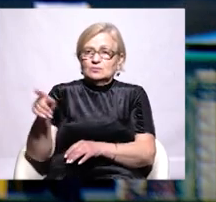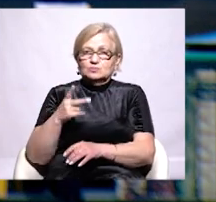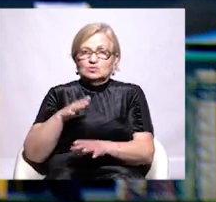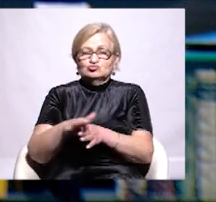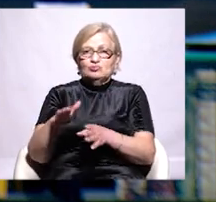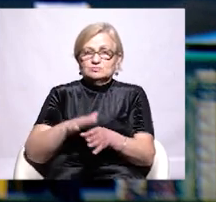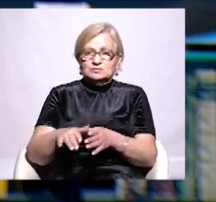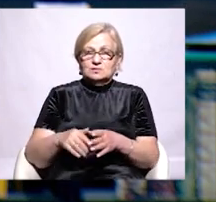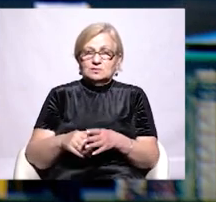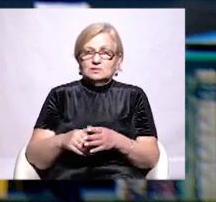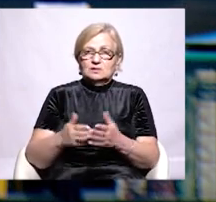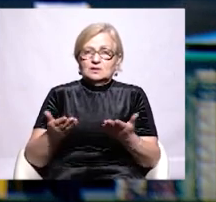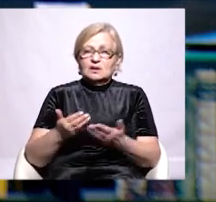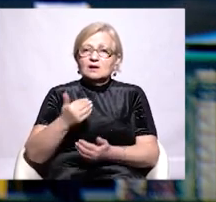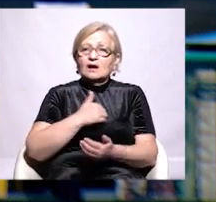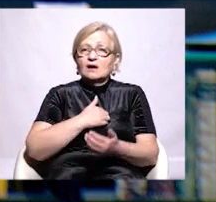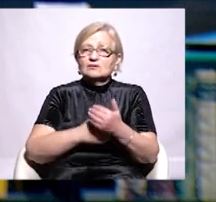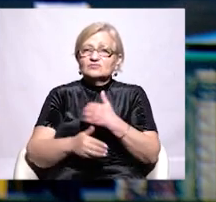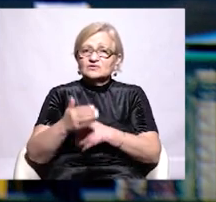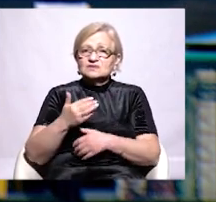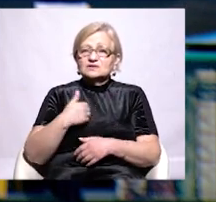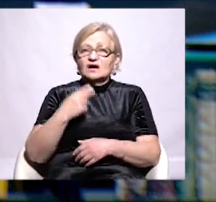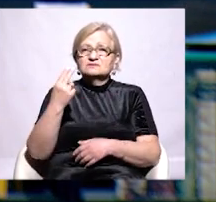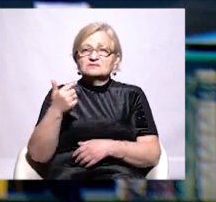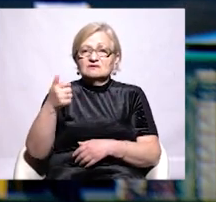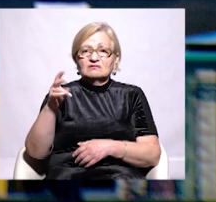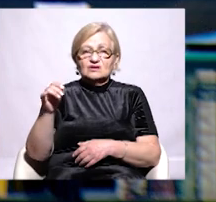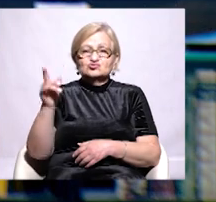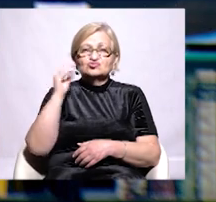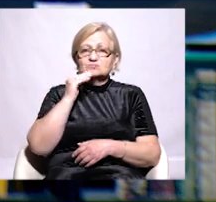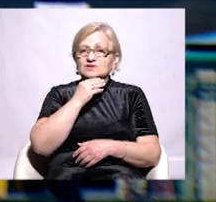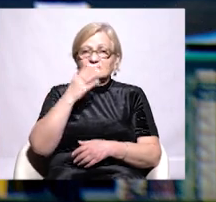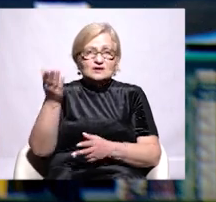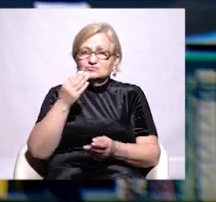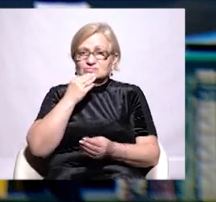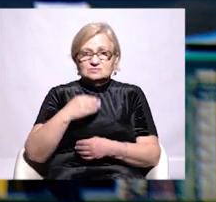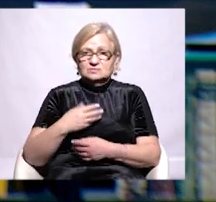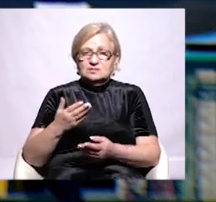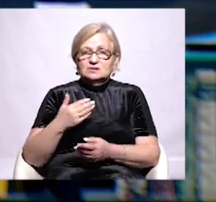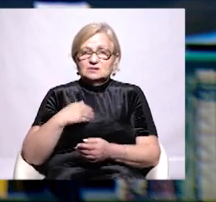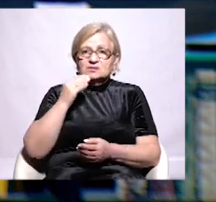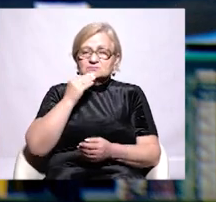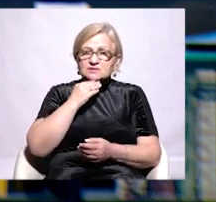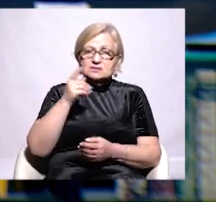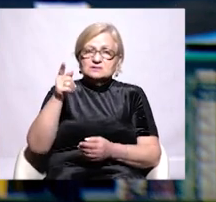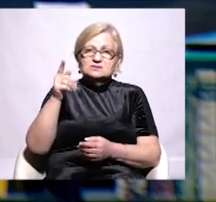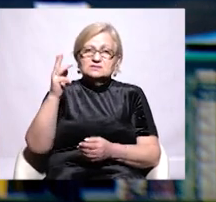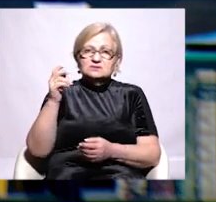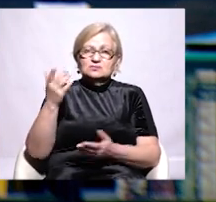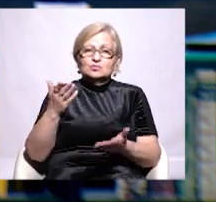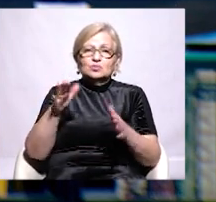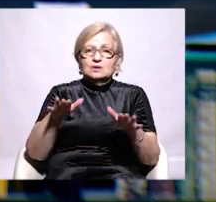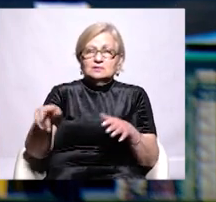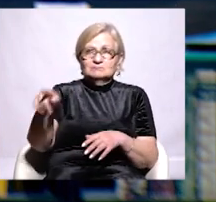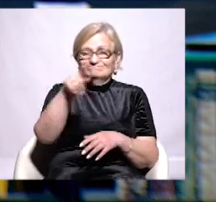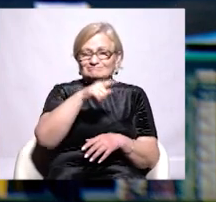უნდა შეასრულონ. Რაღა გვინდა აწიწნეთში, ანდა მცხეთაშიო. Მცხეთით, წნეთით, თუ ხარისით.